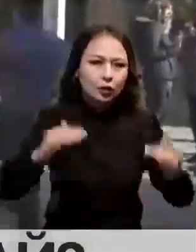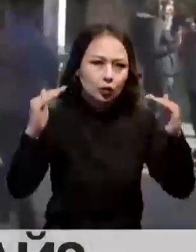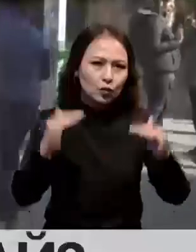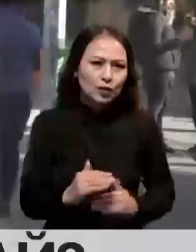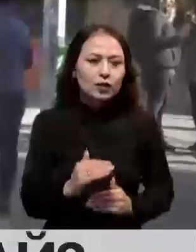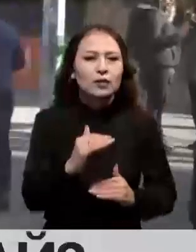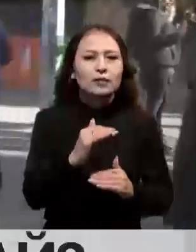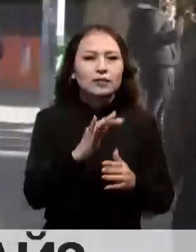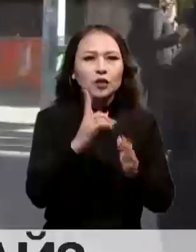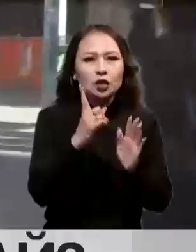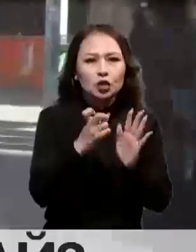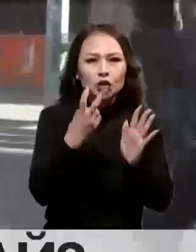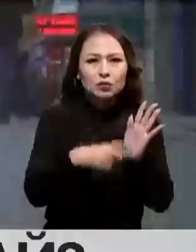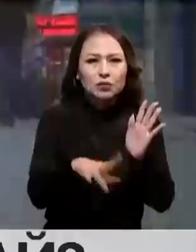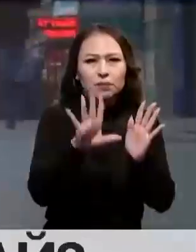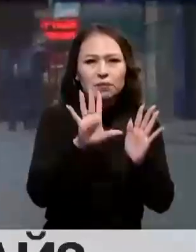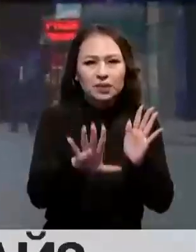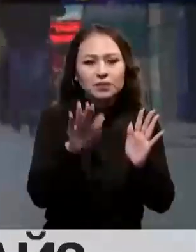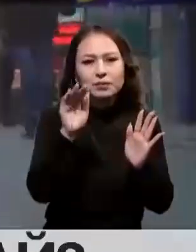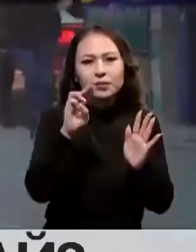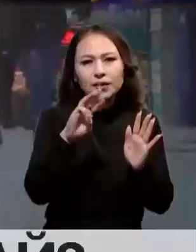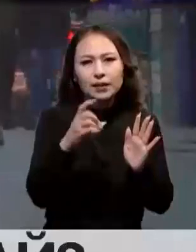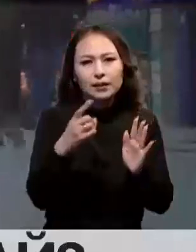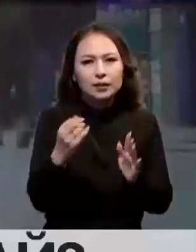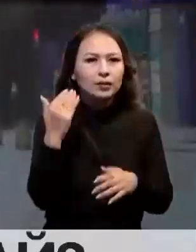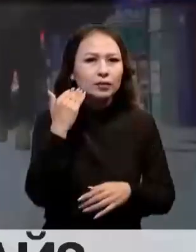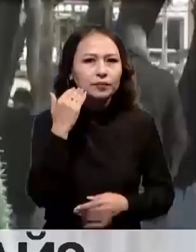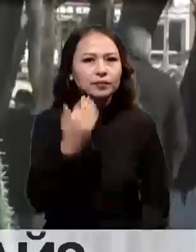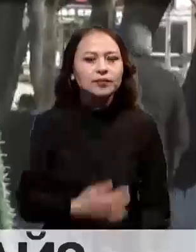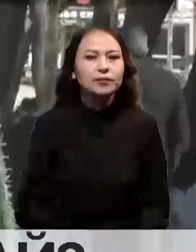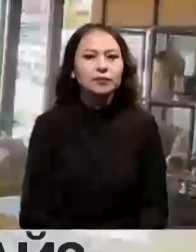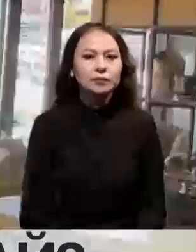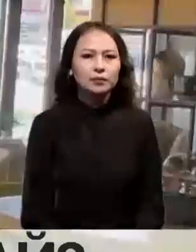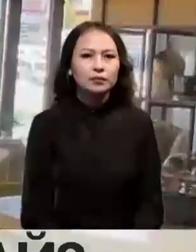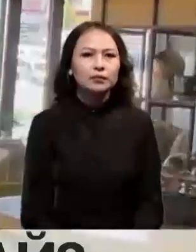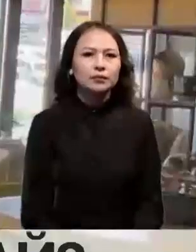мөлшері 175 мың теңге шамасында.